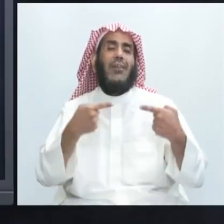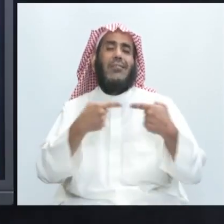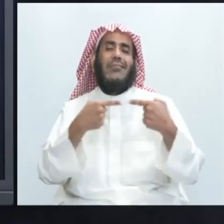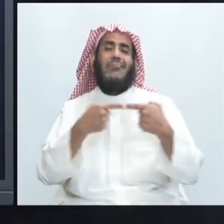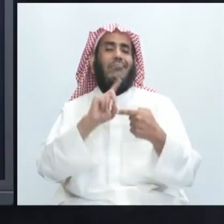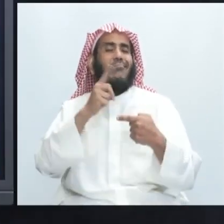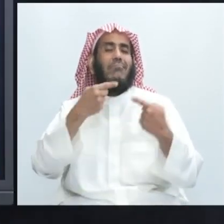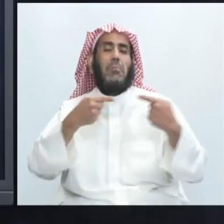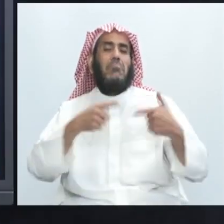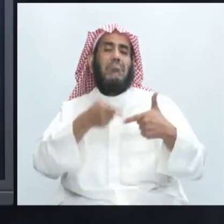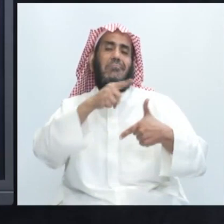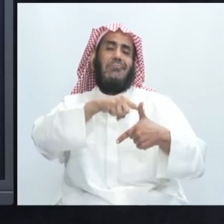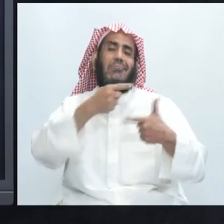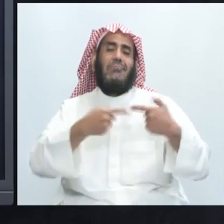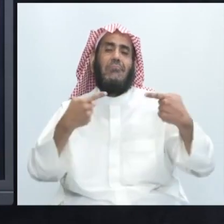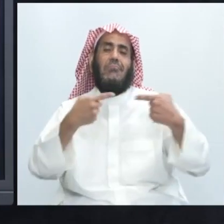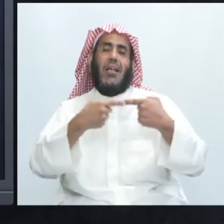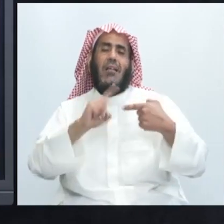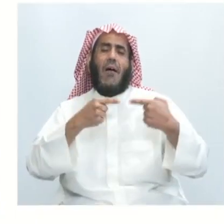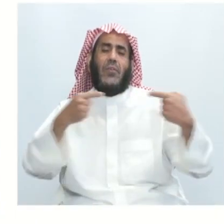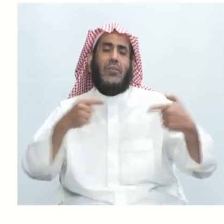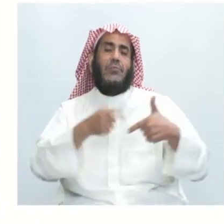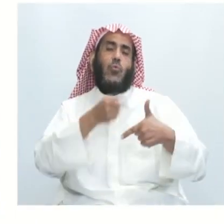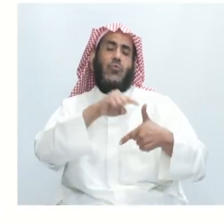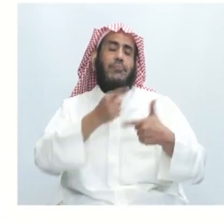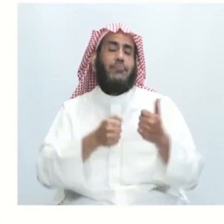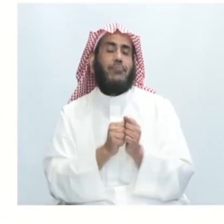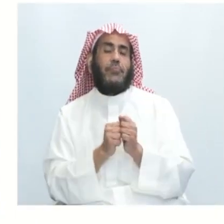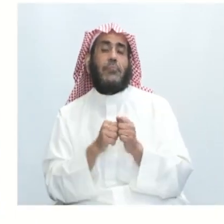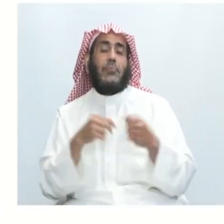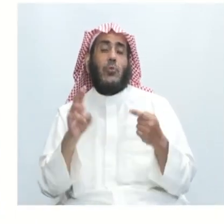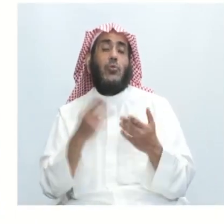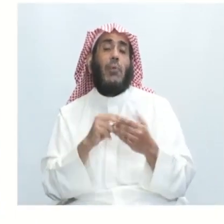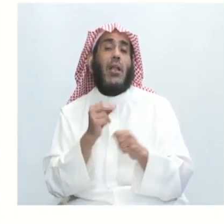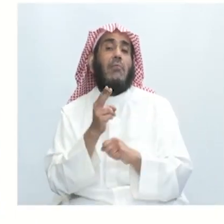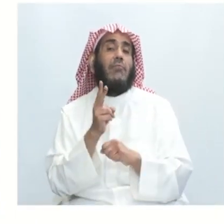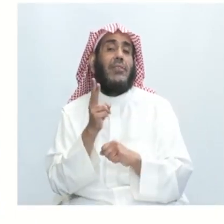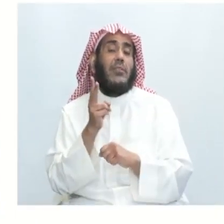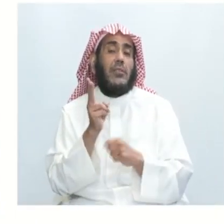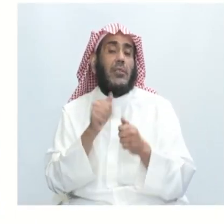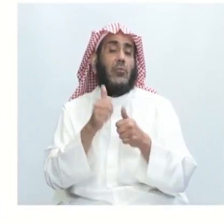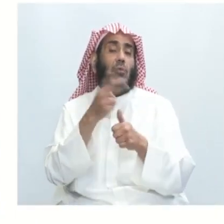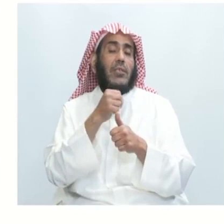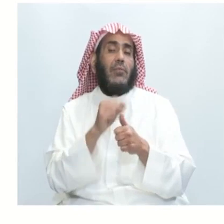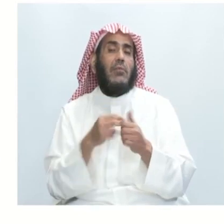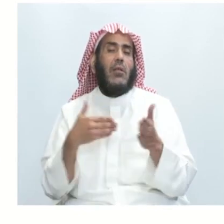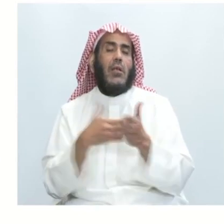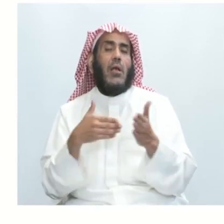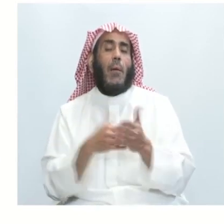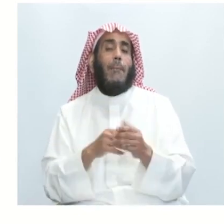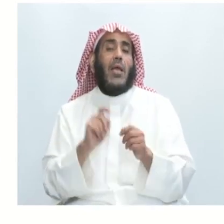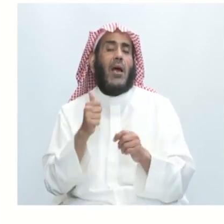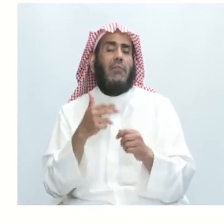بما بعدها لا ياتي حرف متصل بعدها هنا الف التنوين النصف في الاسم المنتهي بحرف